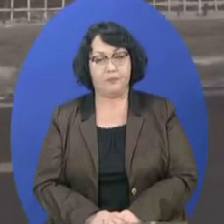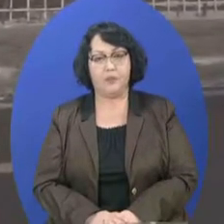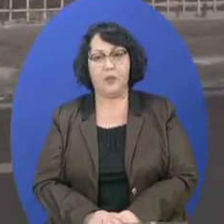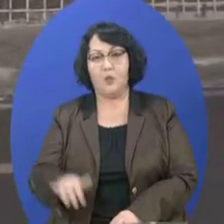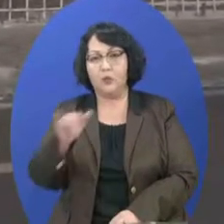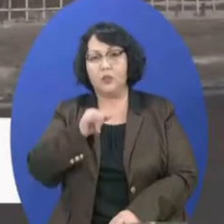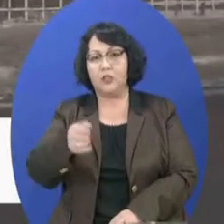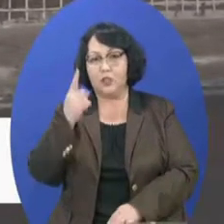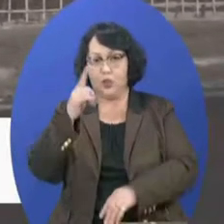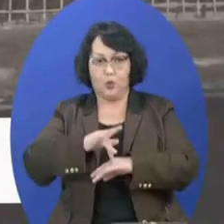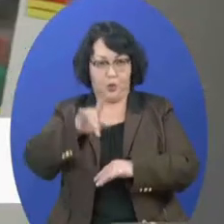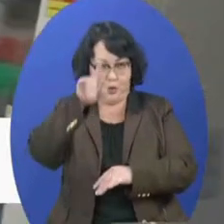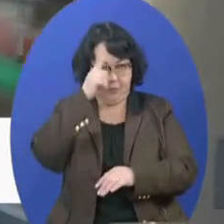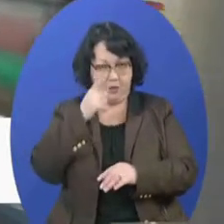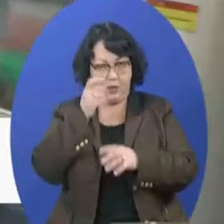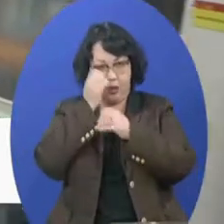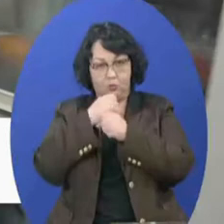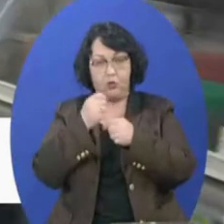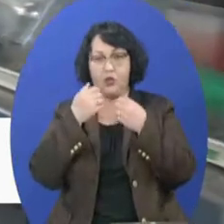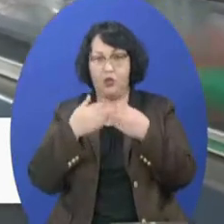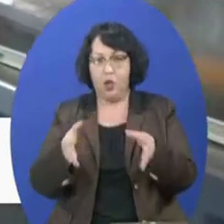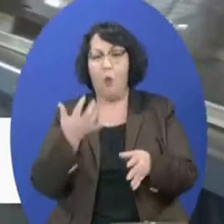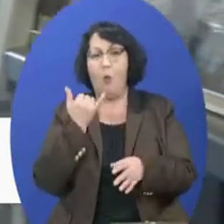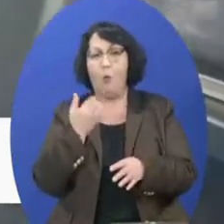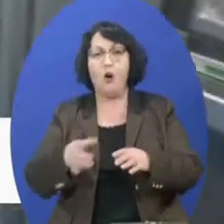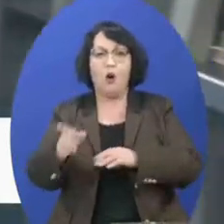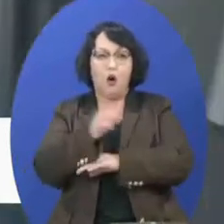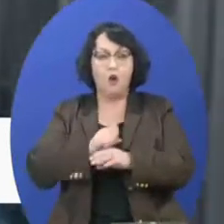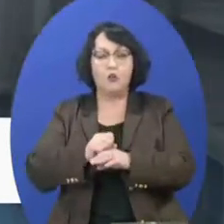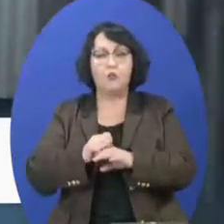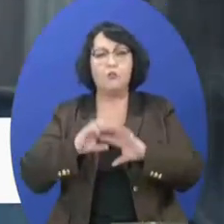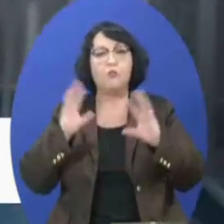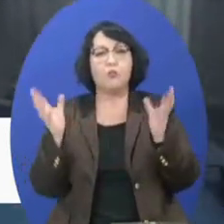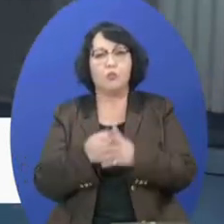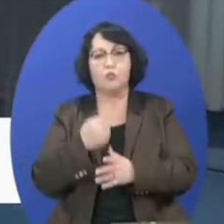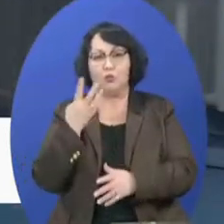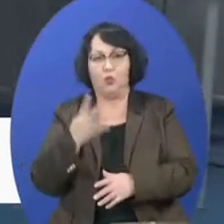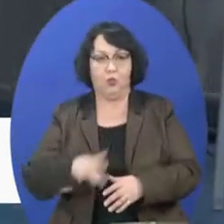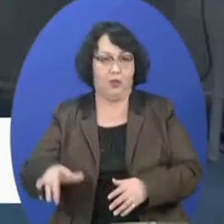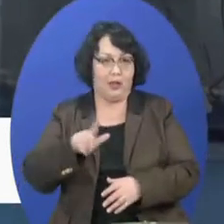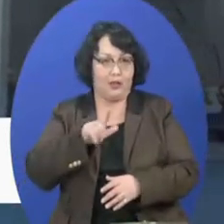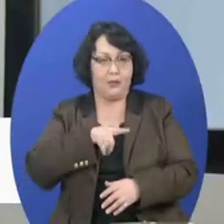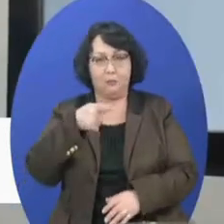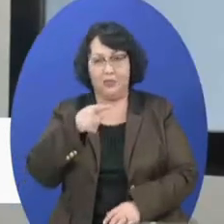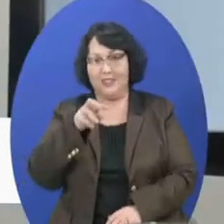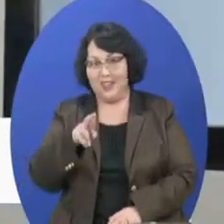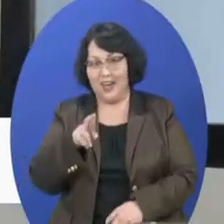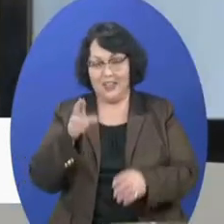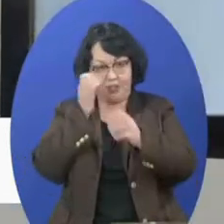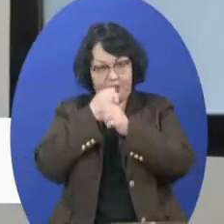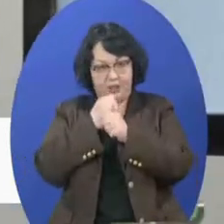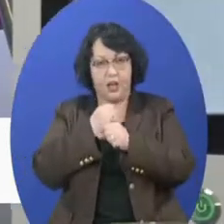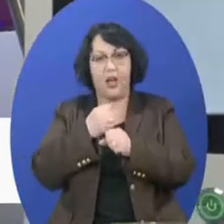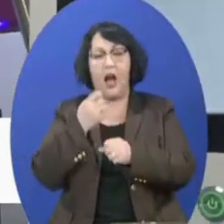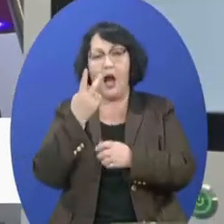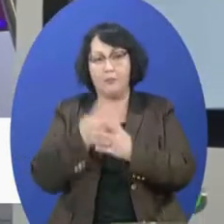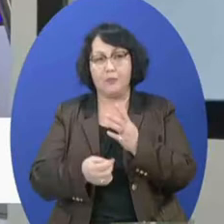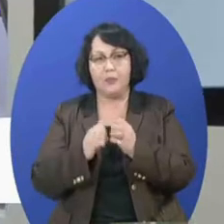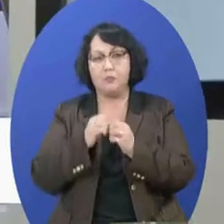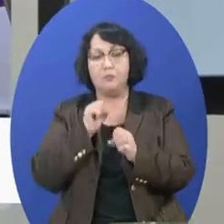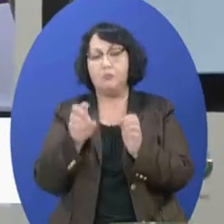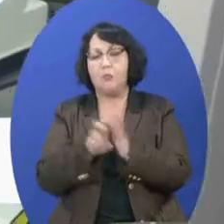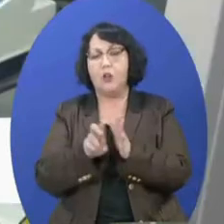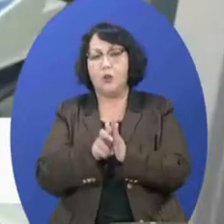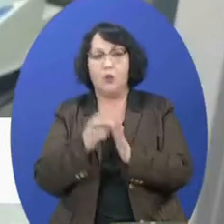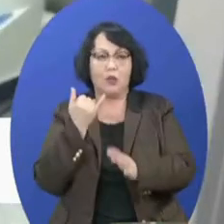Улсын 1-р төв эмнэлэгт энэ лабораторийг нээснээр Улаанбаатар хотод нийтдээ 4 газарт PCR шинжилгээг зэрэг хийх боломжтой болж байна. Энэ нь